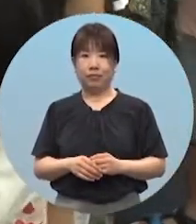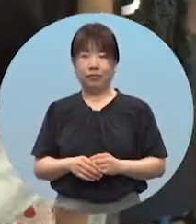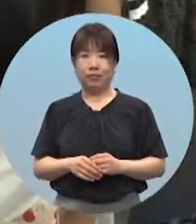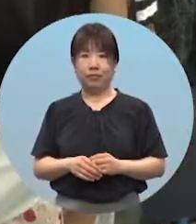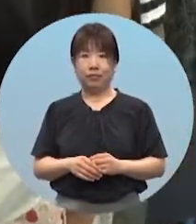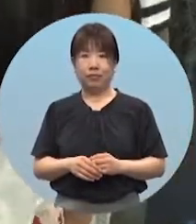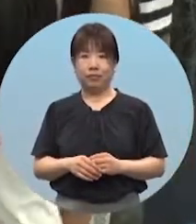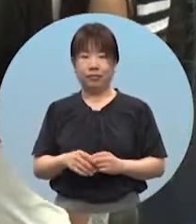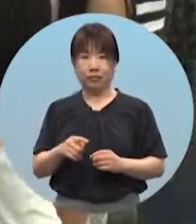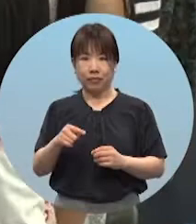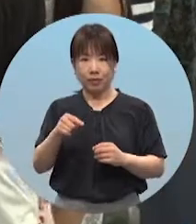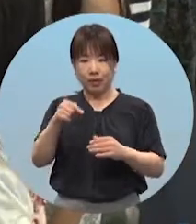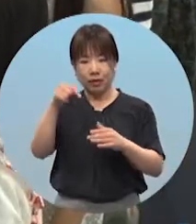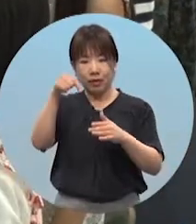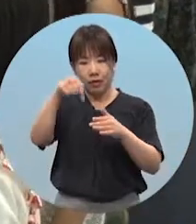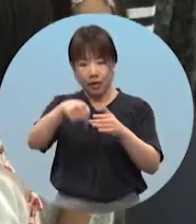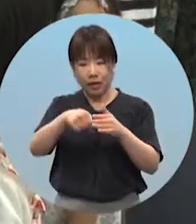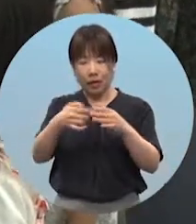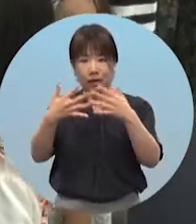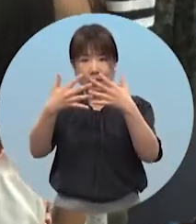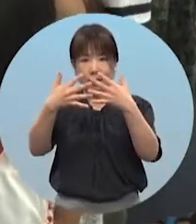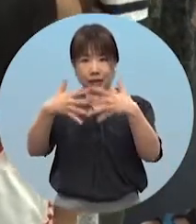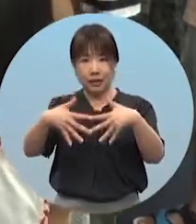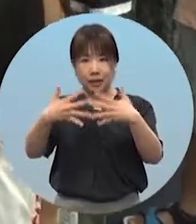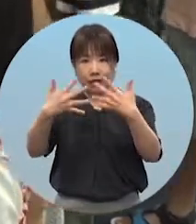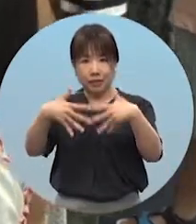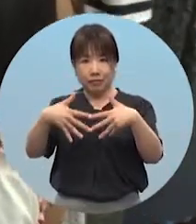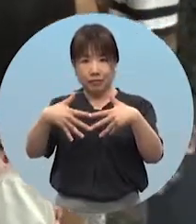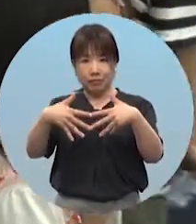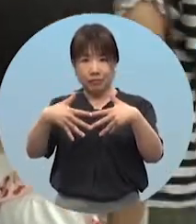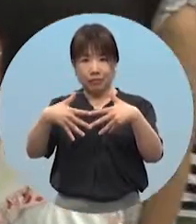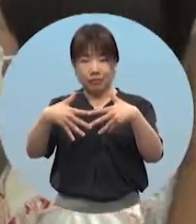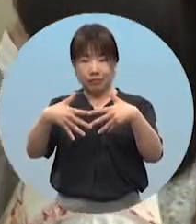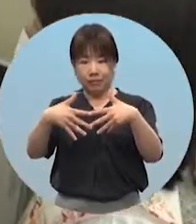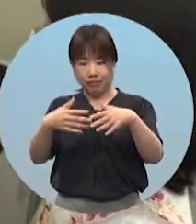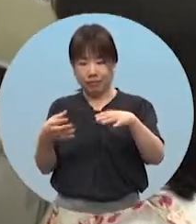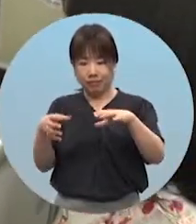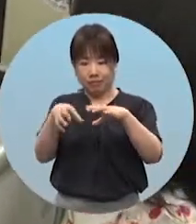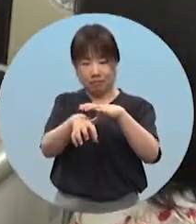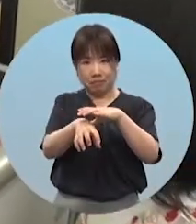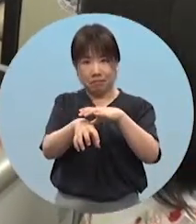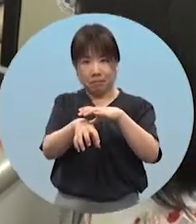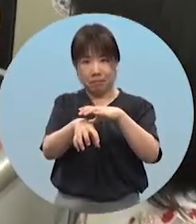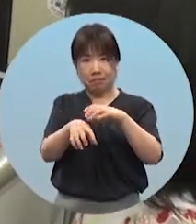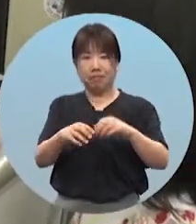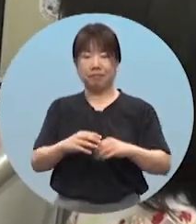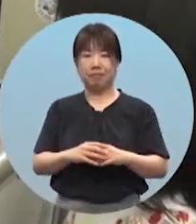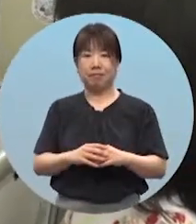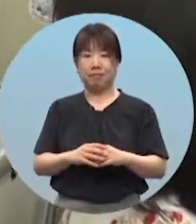て、ここにアンテナが、機械が入ってて、